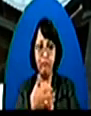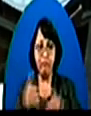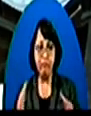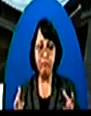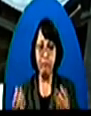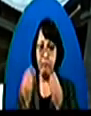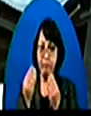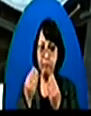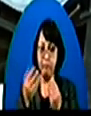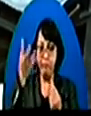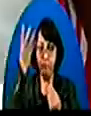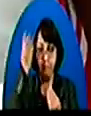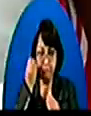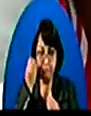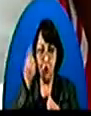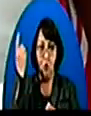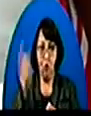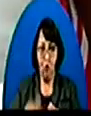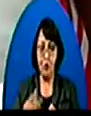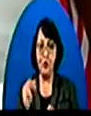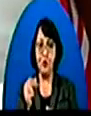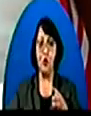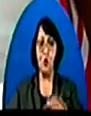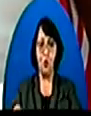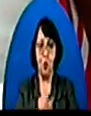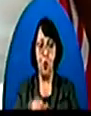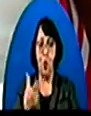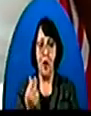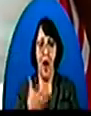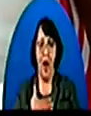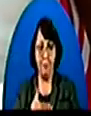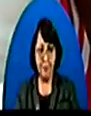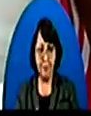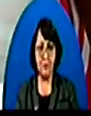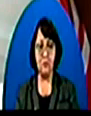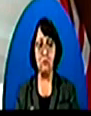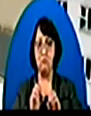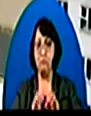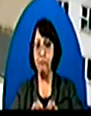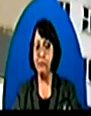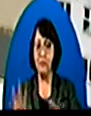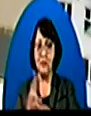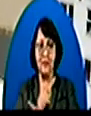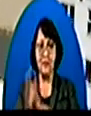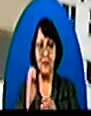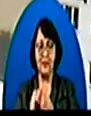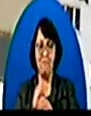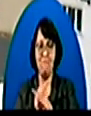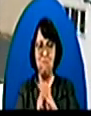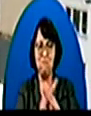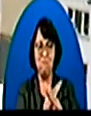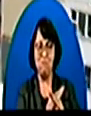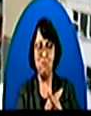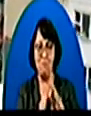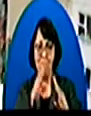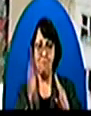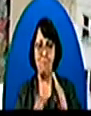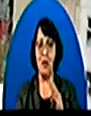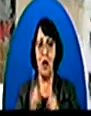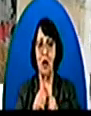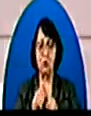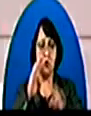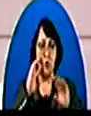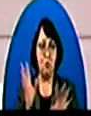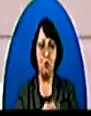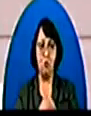За 2 дахь өдөр бол мэдээж шингэлтэй дүүргэдээр дүршиглэн улсын хэмжээндх одоо дадлаг сургалтыг бол хатуу хөл хөрөндөр бол цохон байгуулснараа илүү